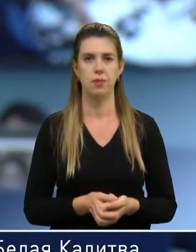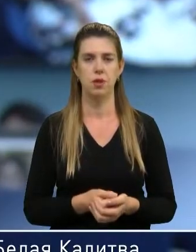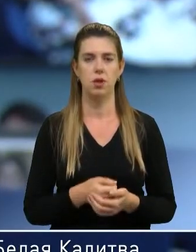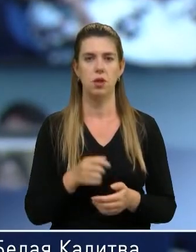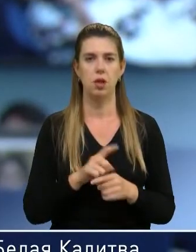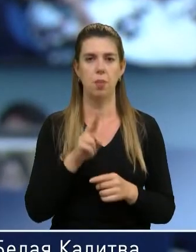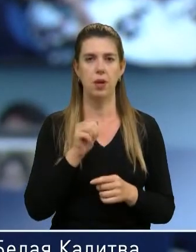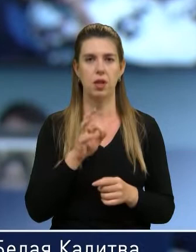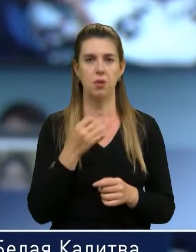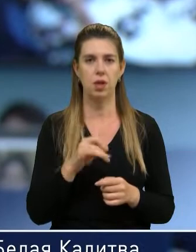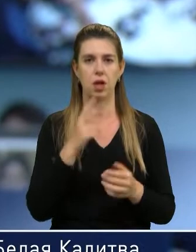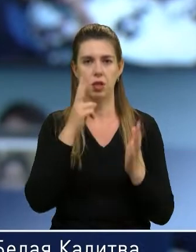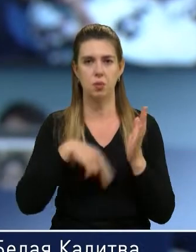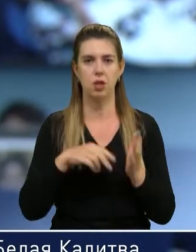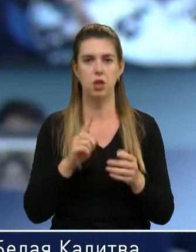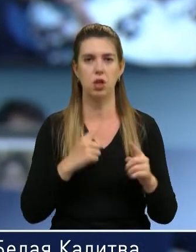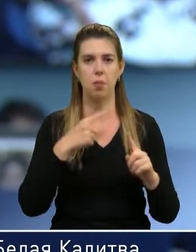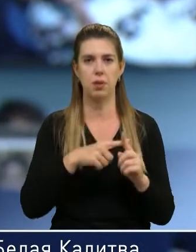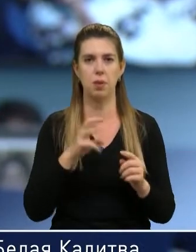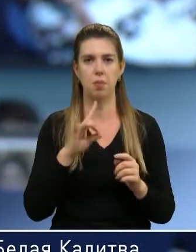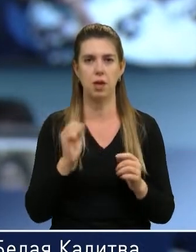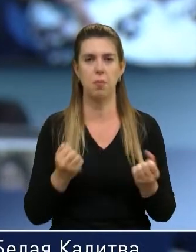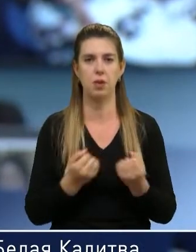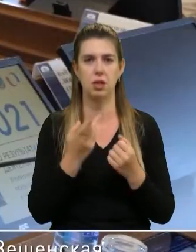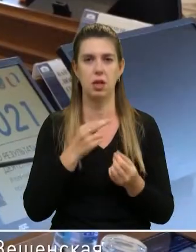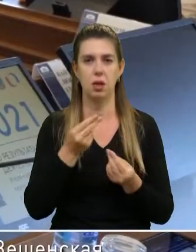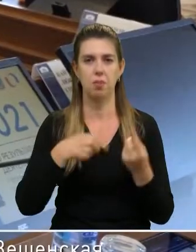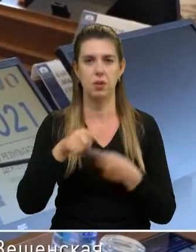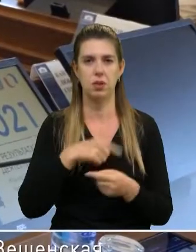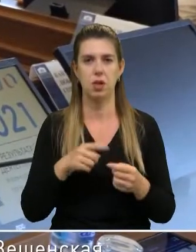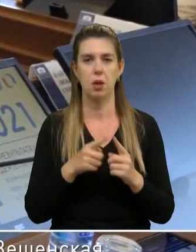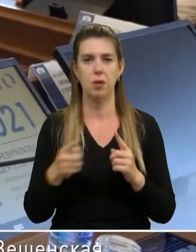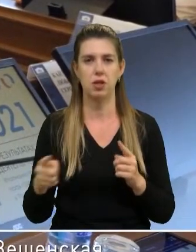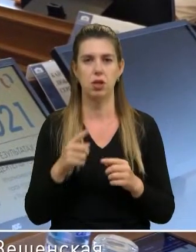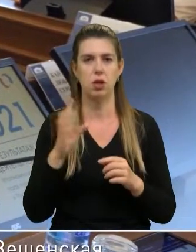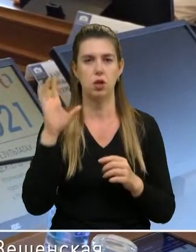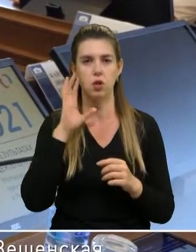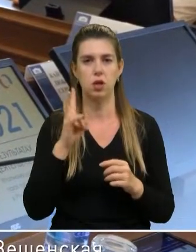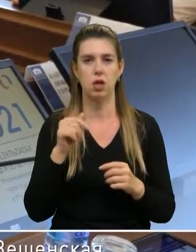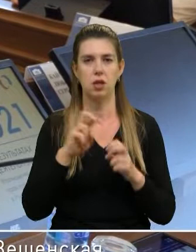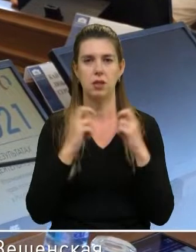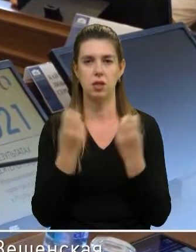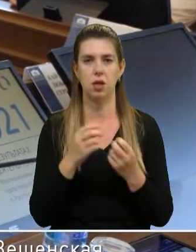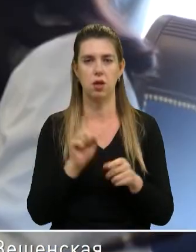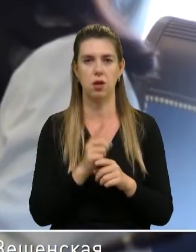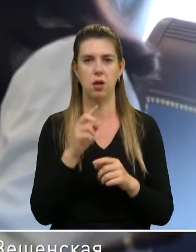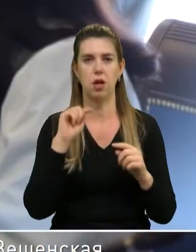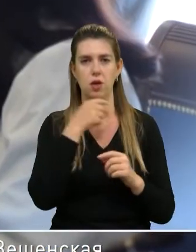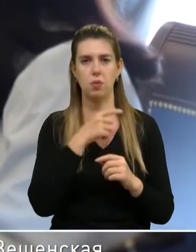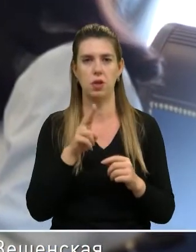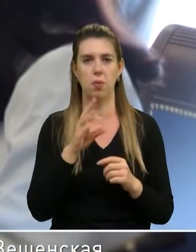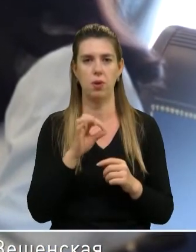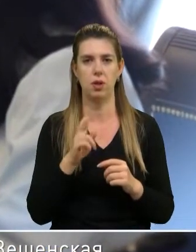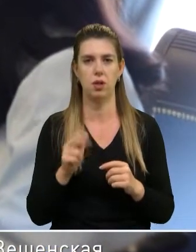Донские парламентарии рассматривают дополнительные меры поддержки для бизнеса. Предложение заслушали на заседании Комитета по экономической